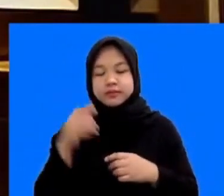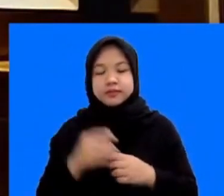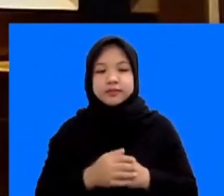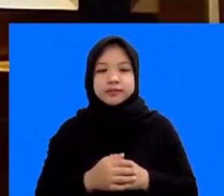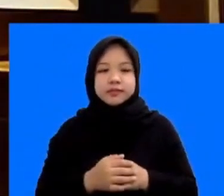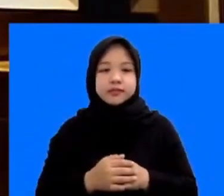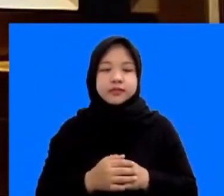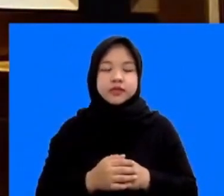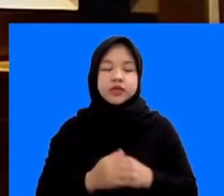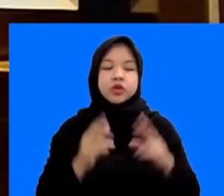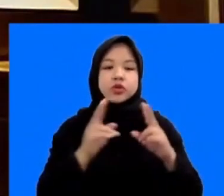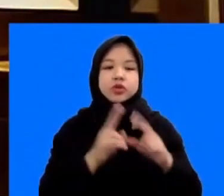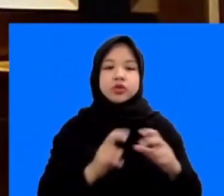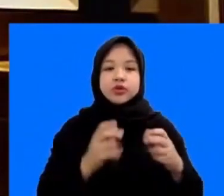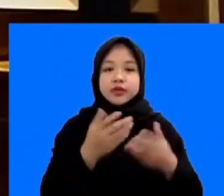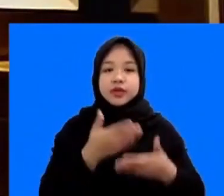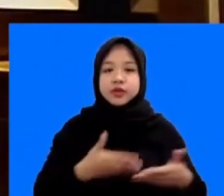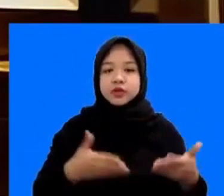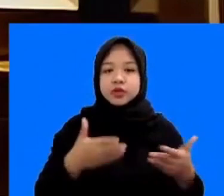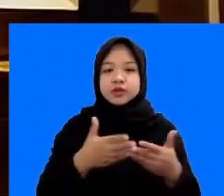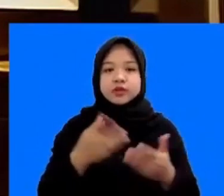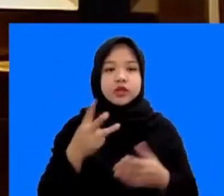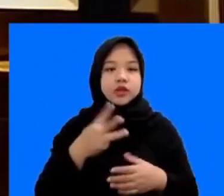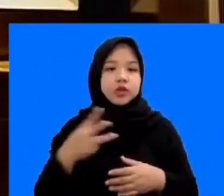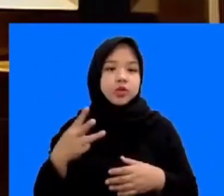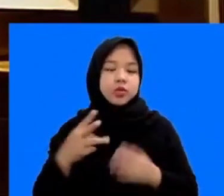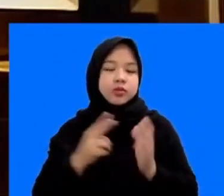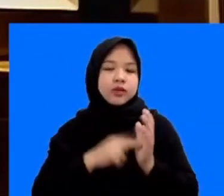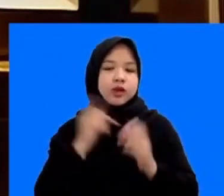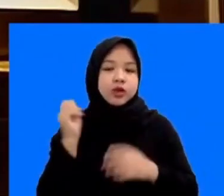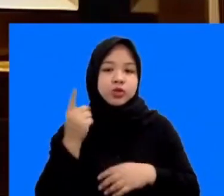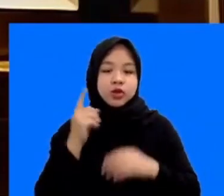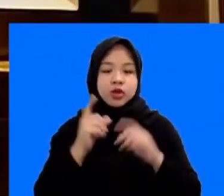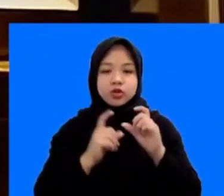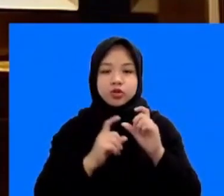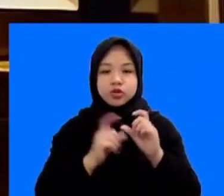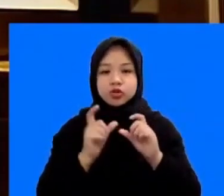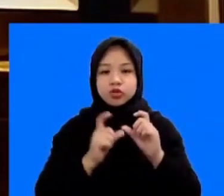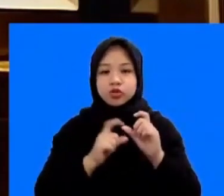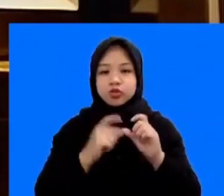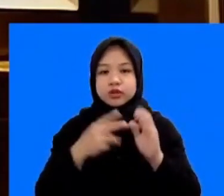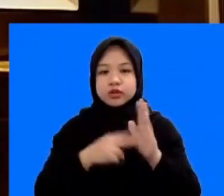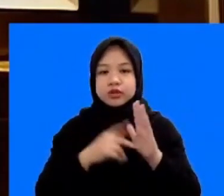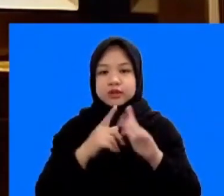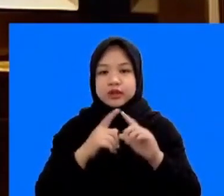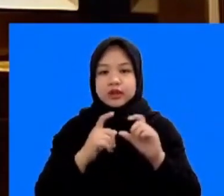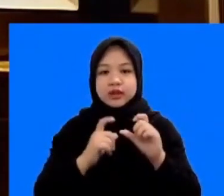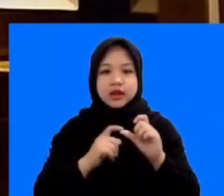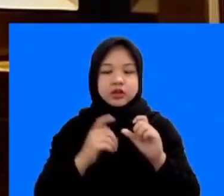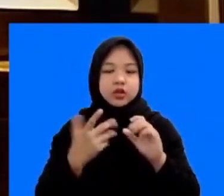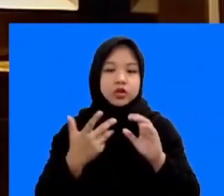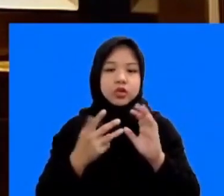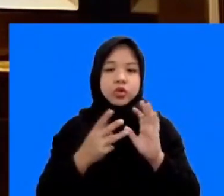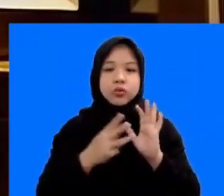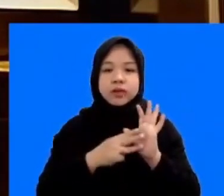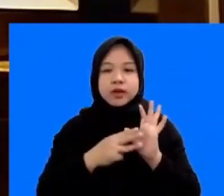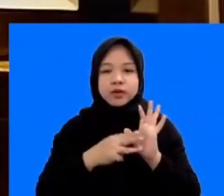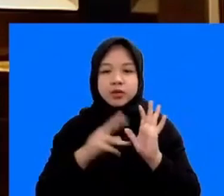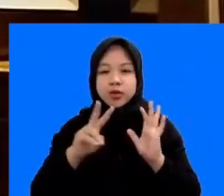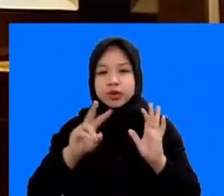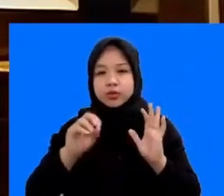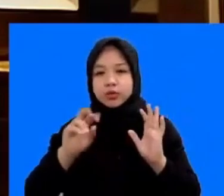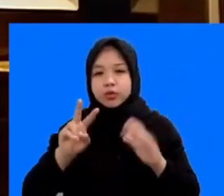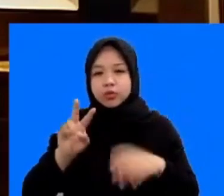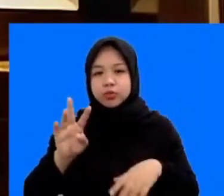sosial ekonomi nasional sukses Nas dari BPS Maret 2022 ini di catatan saya izinkan saya